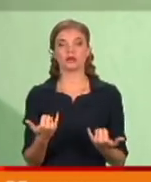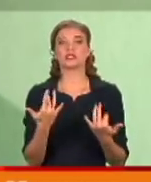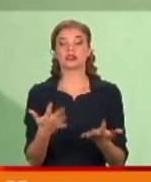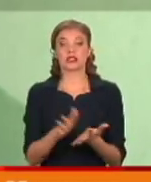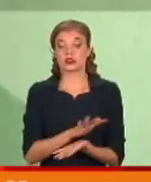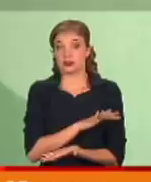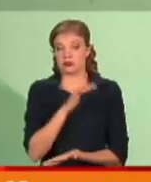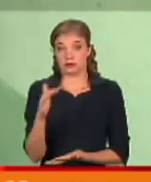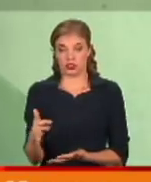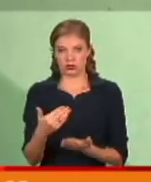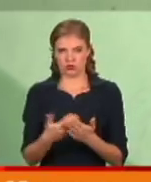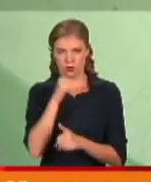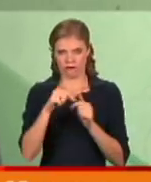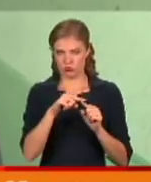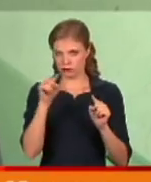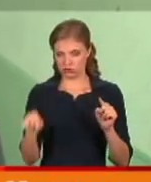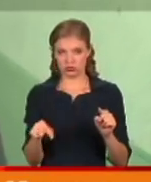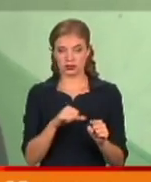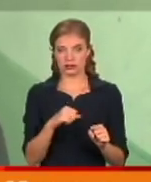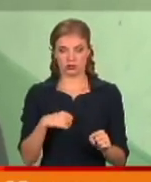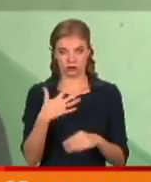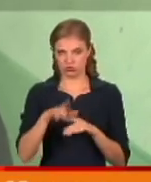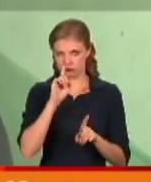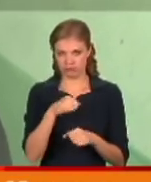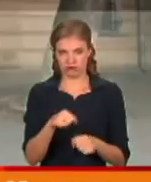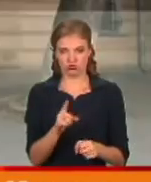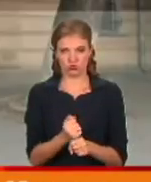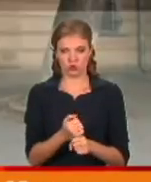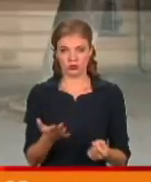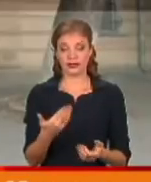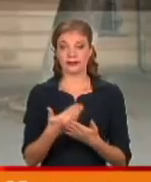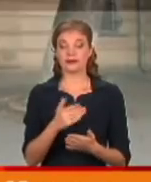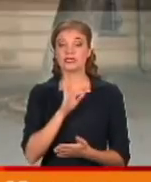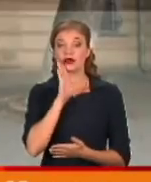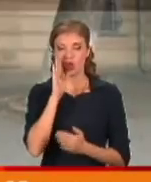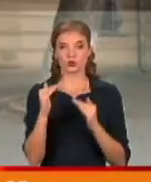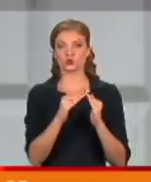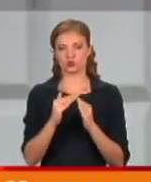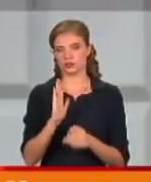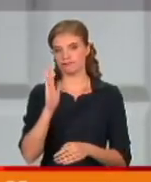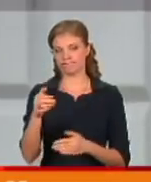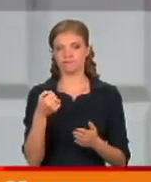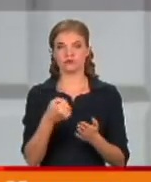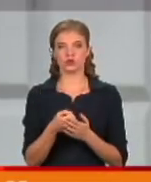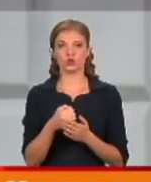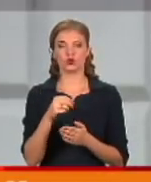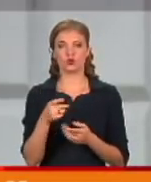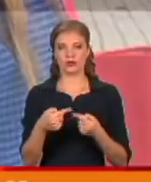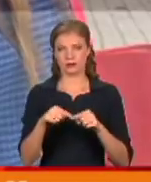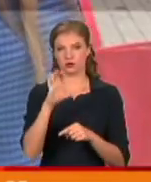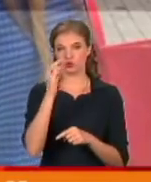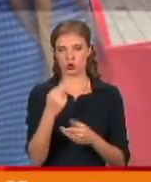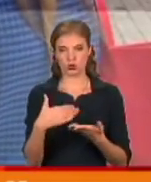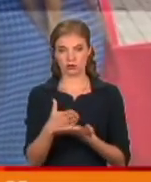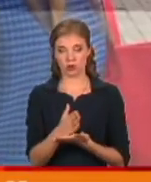скільки сміття від нового року назбиралося, що вже самим неможливо тут щось зробити. Від самого ранку сусіди прямують до департаменту соцполітики.